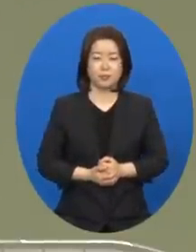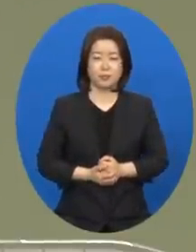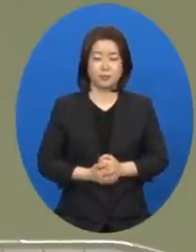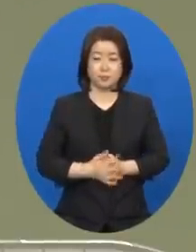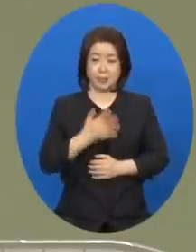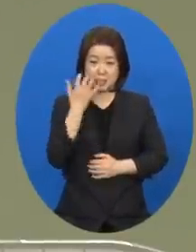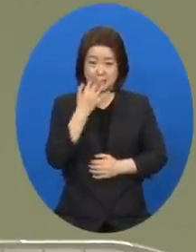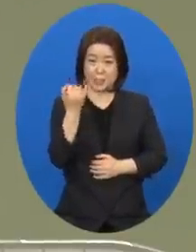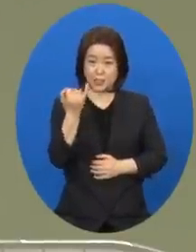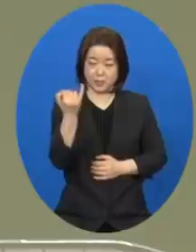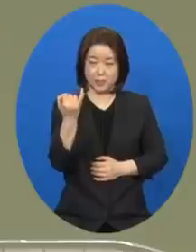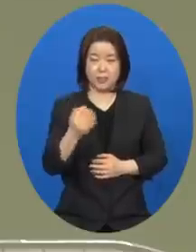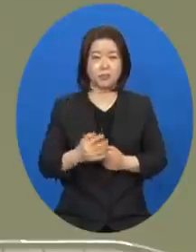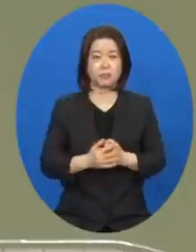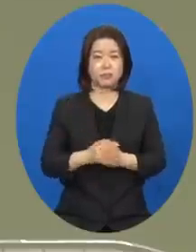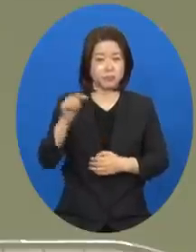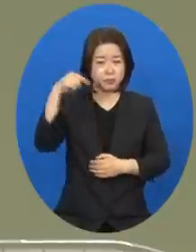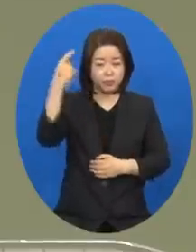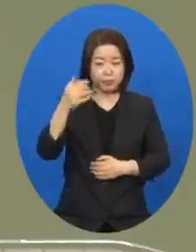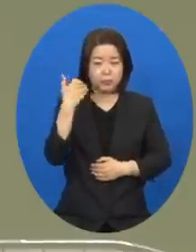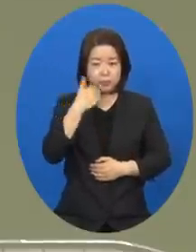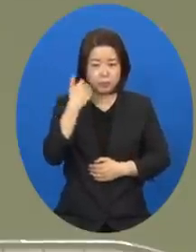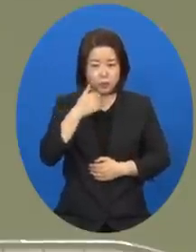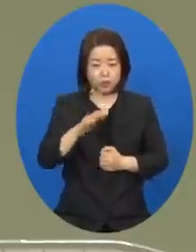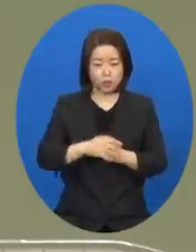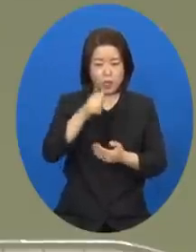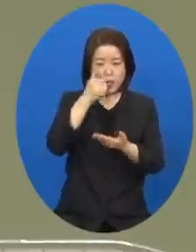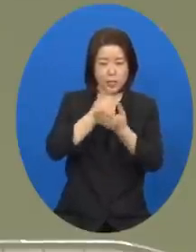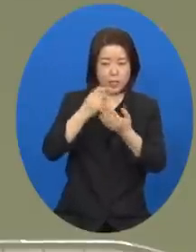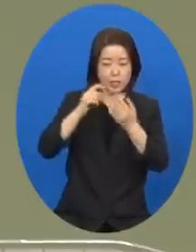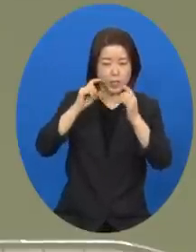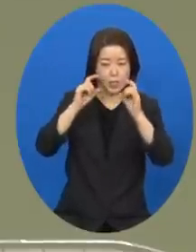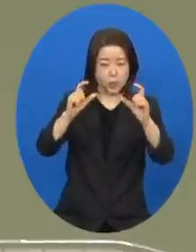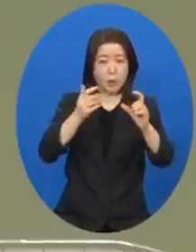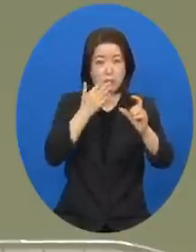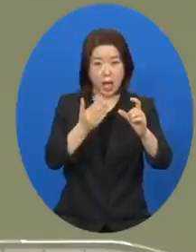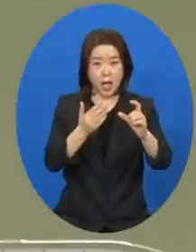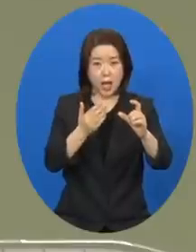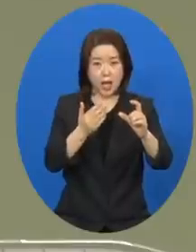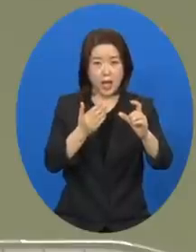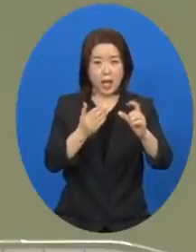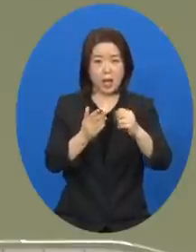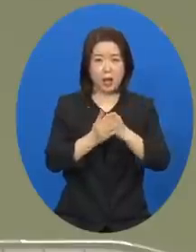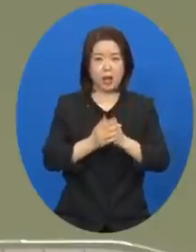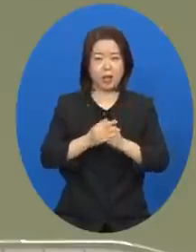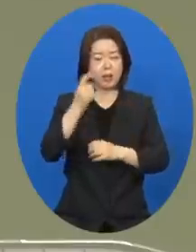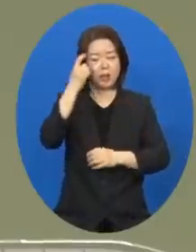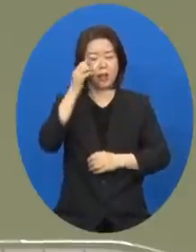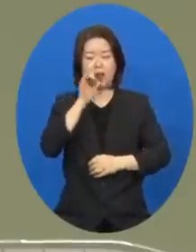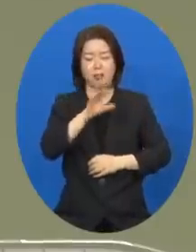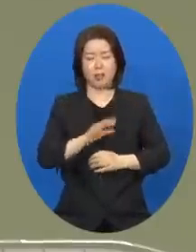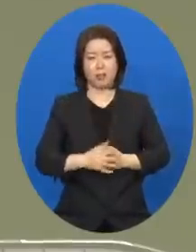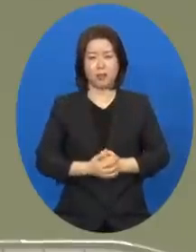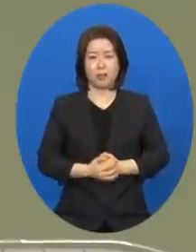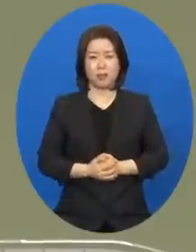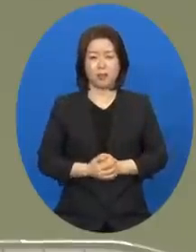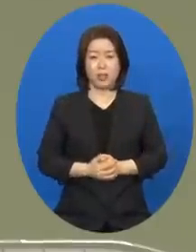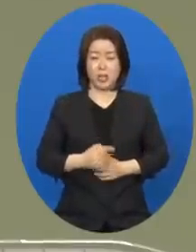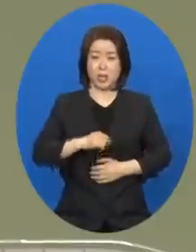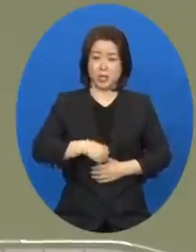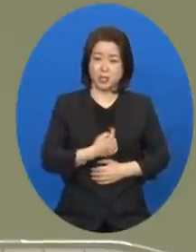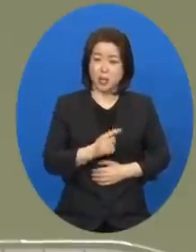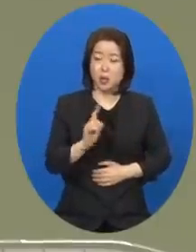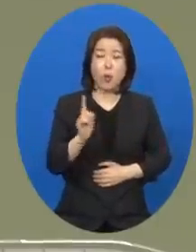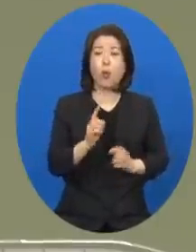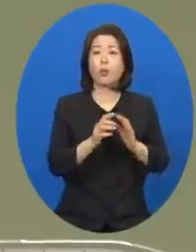가늠했던 이 여인이 그 다음에 누군가를 정죄할 수 있었겠습니까? 상상이 안 돼요. 자기가